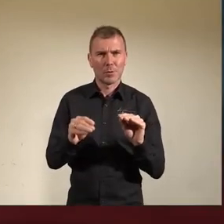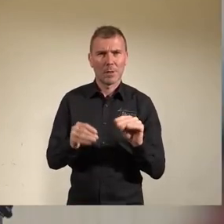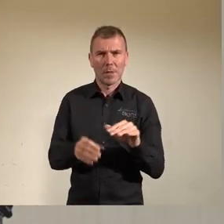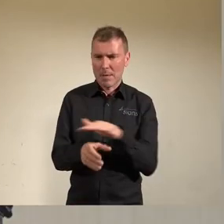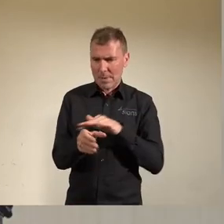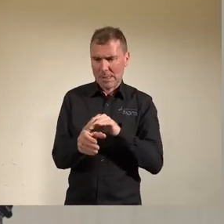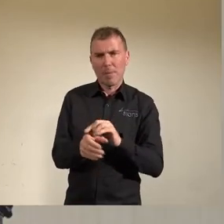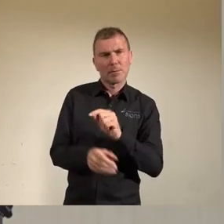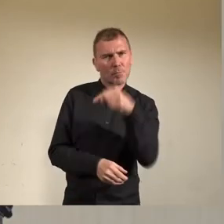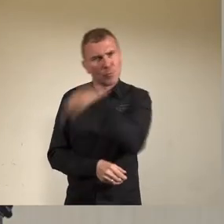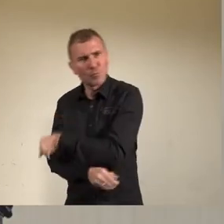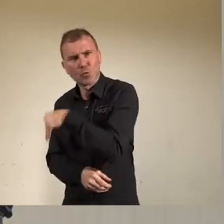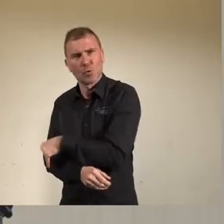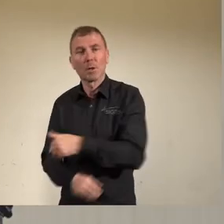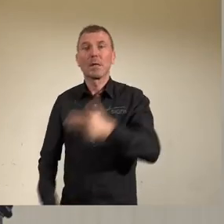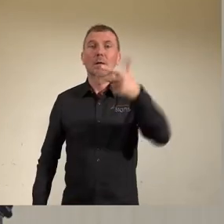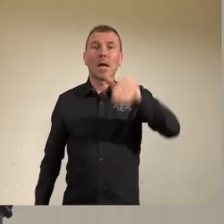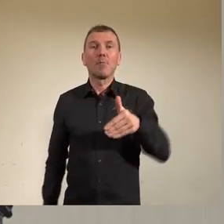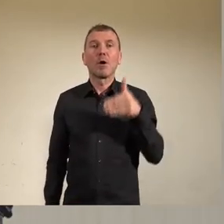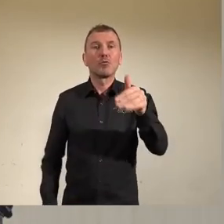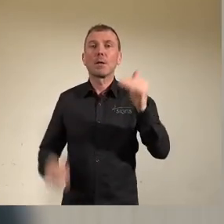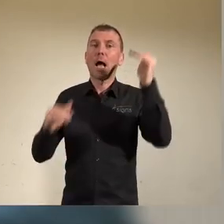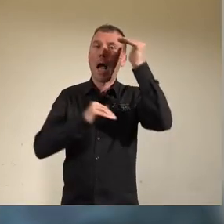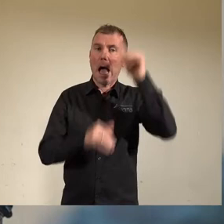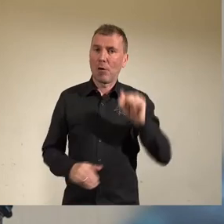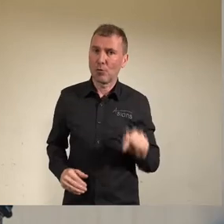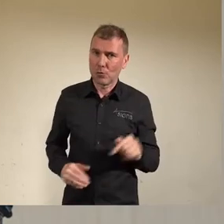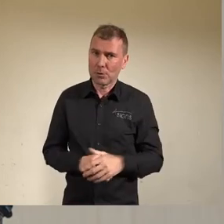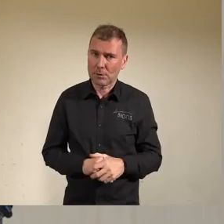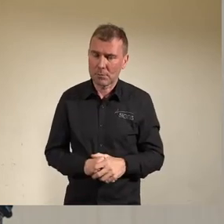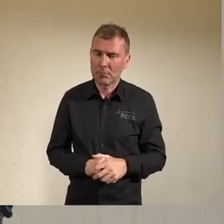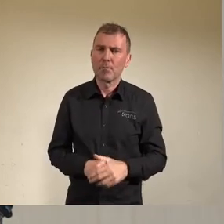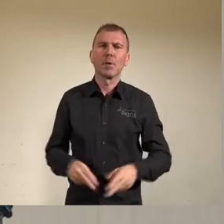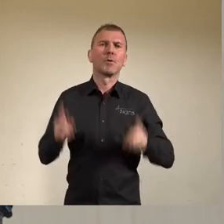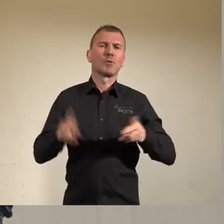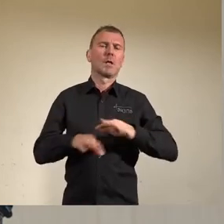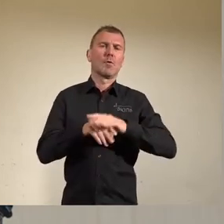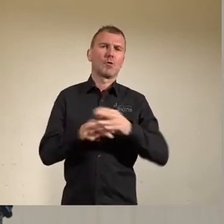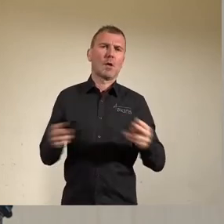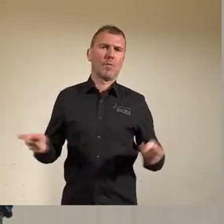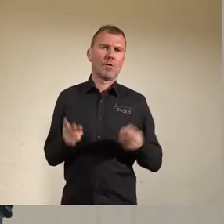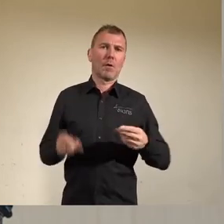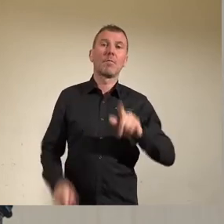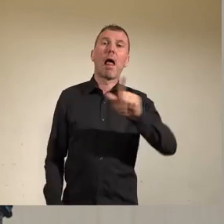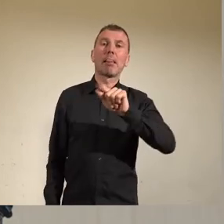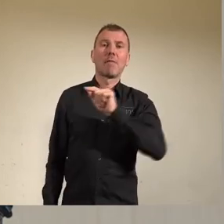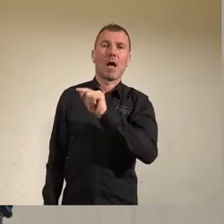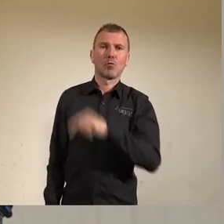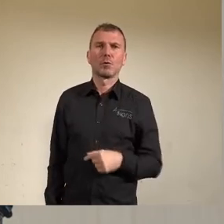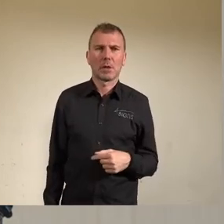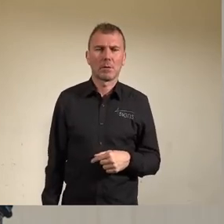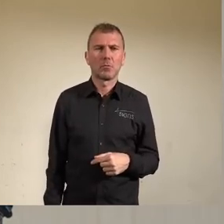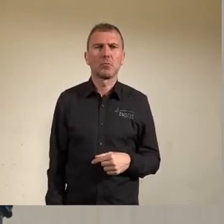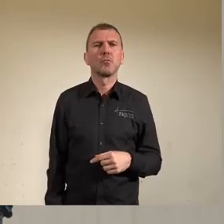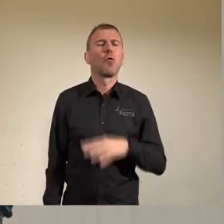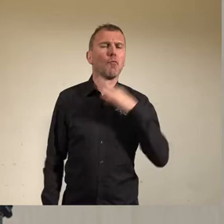im ländlichen Bereich. 3 Monate später, August wiederum, berichtete die städtische Wirtschaftsförderung von Leverkusen von